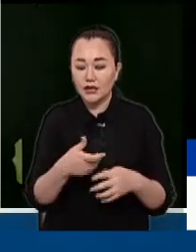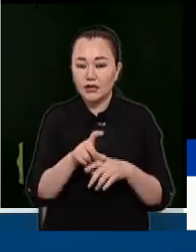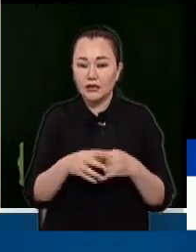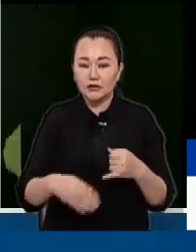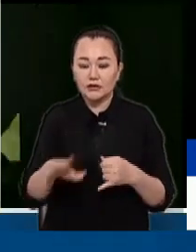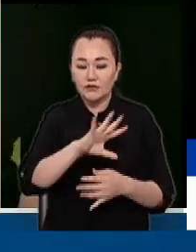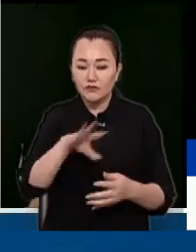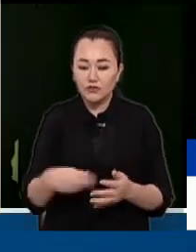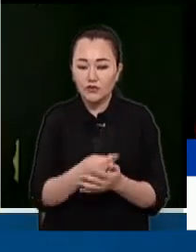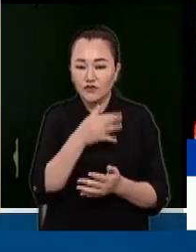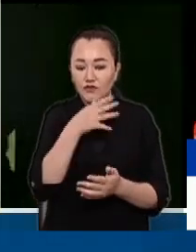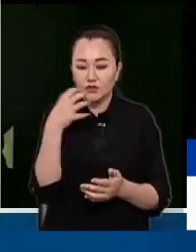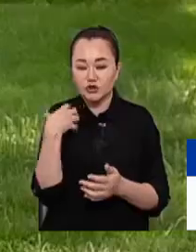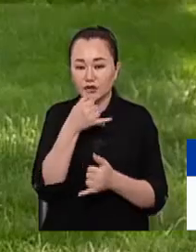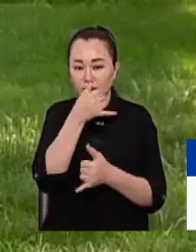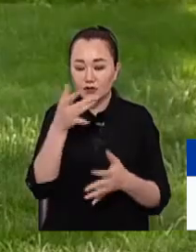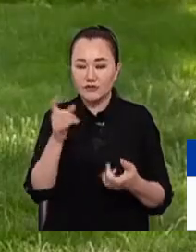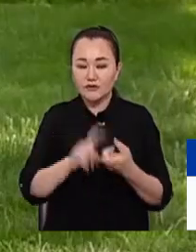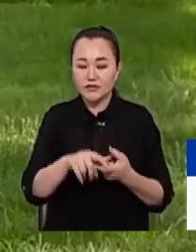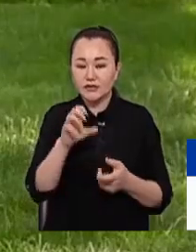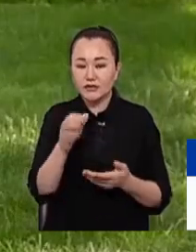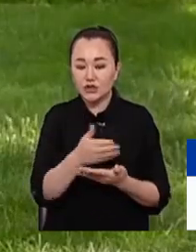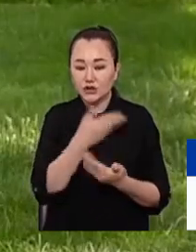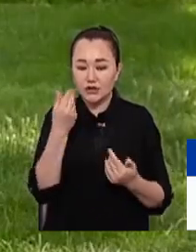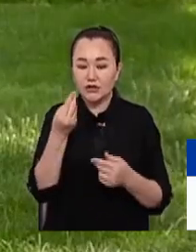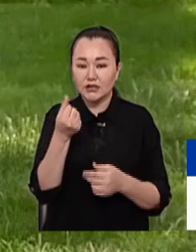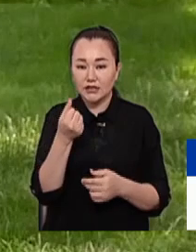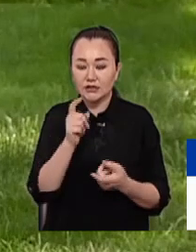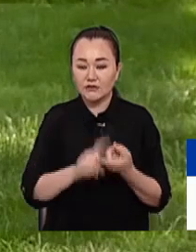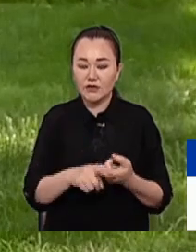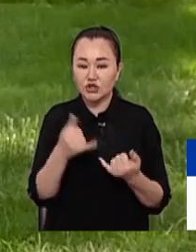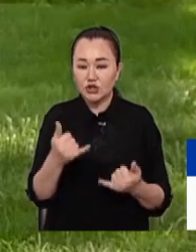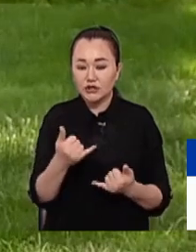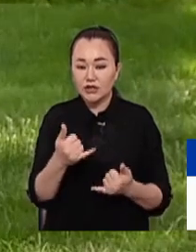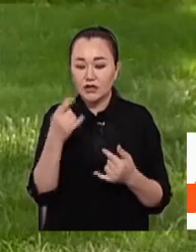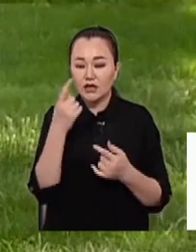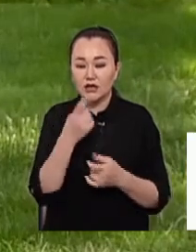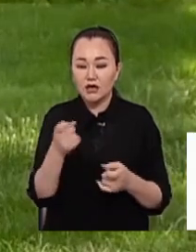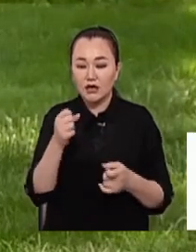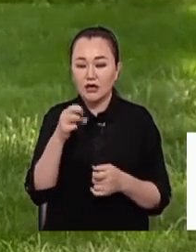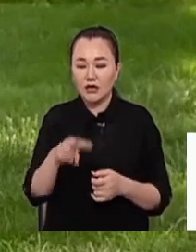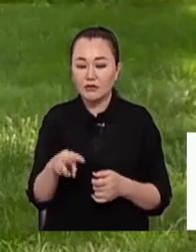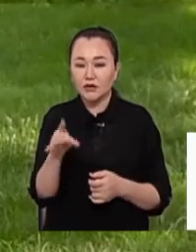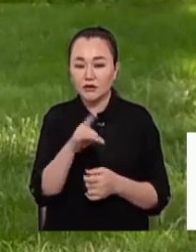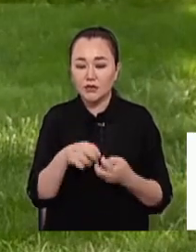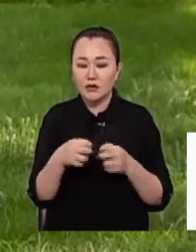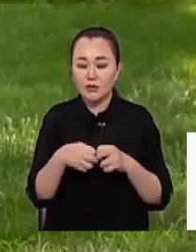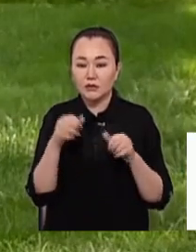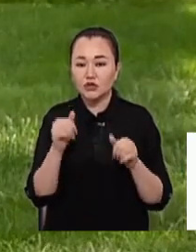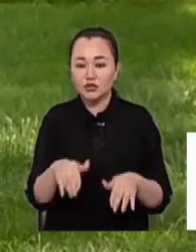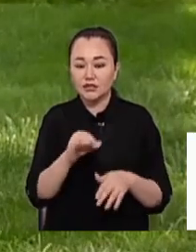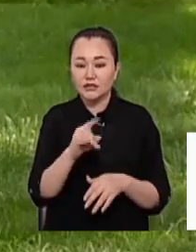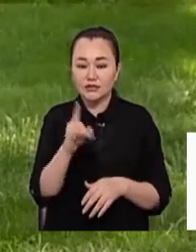территориях все это время чиновники не могли в связи с отсутствием финансирования. Но сейчас, по данным райадминистрации, проблему решили.